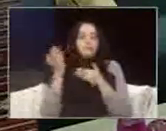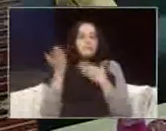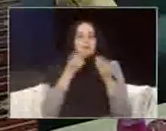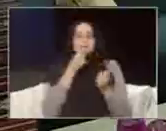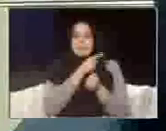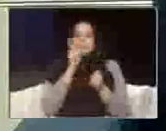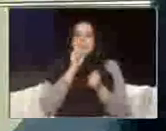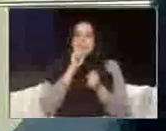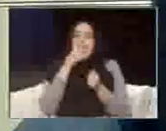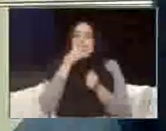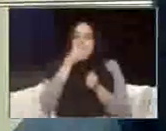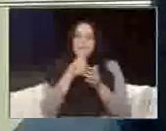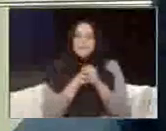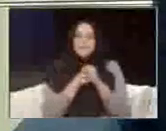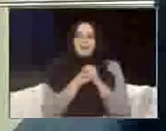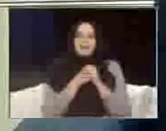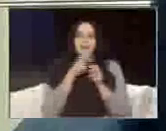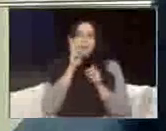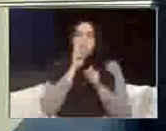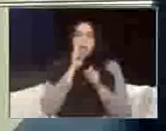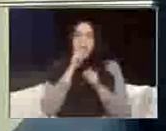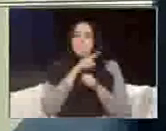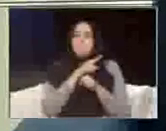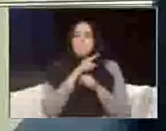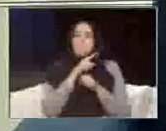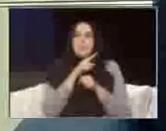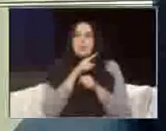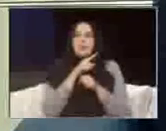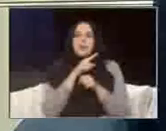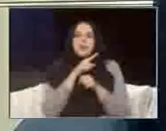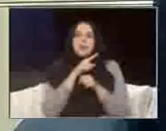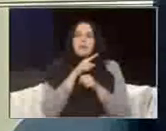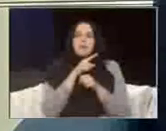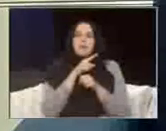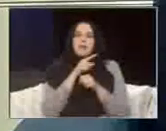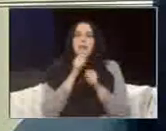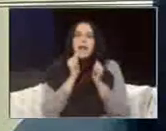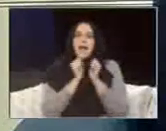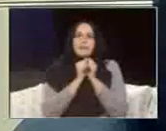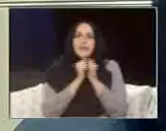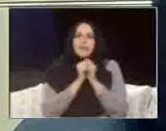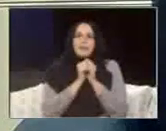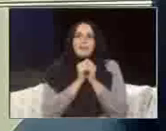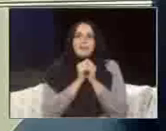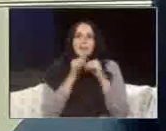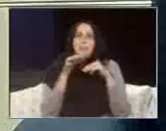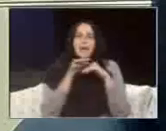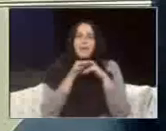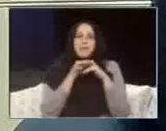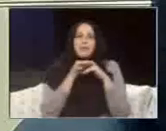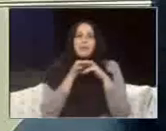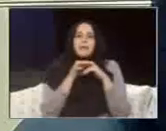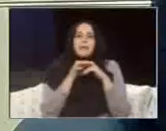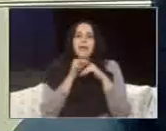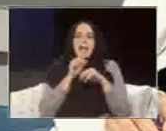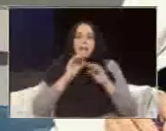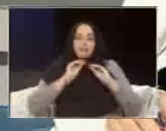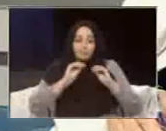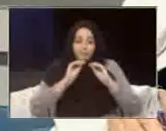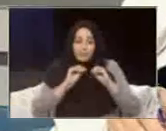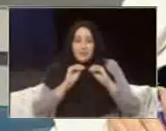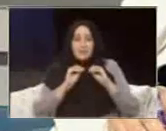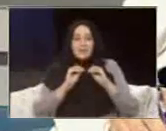يا تزوجت مع واحد عنده يتامى ربيتهم له وانا في 6 سنين صبتهم